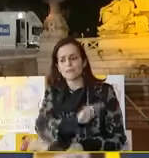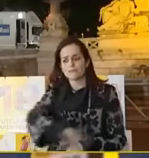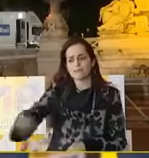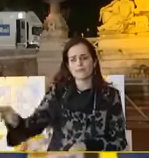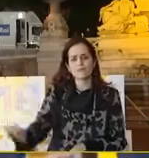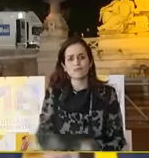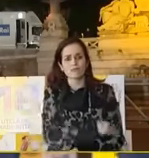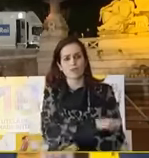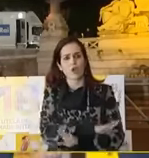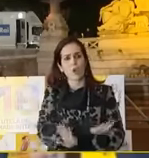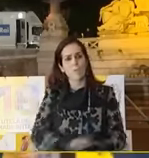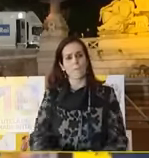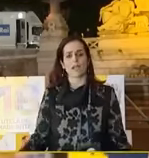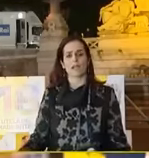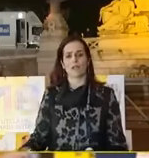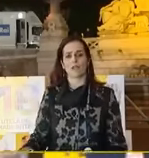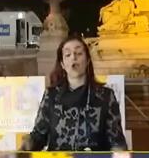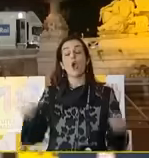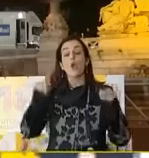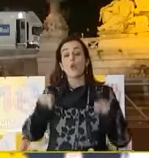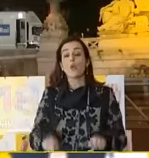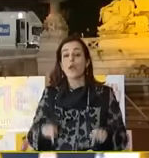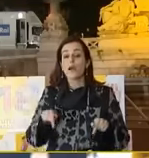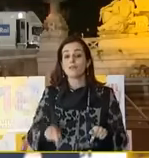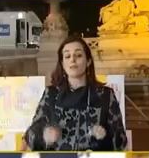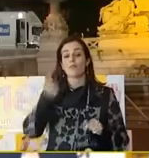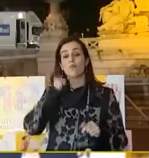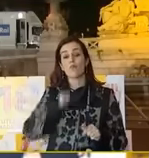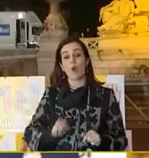addizionale. Questo sarà possibile